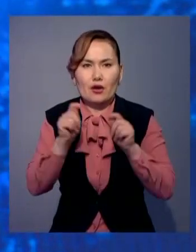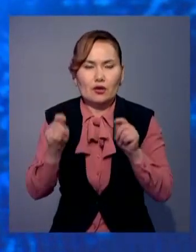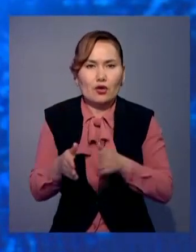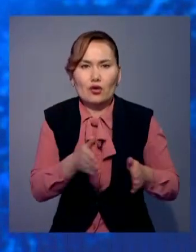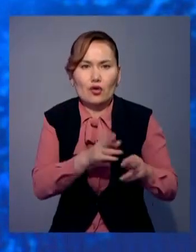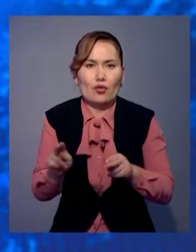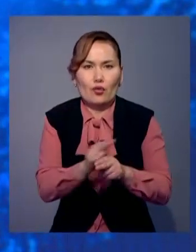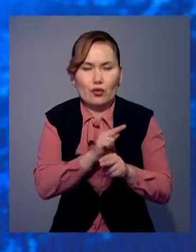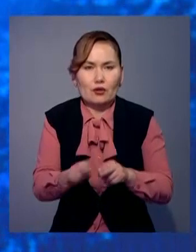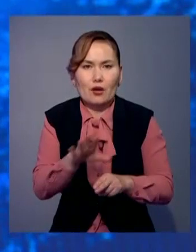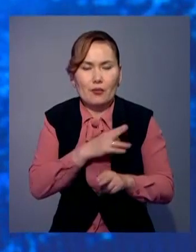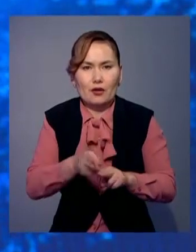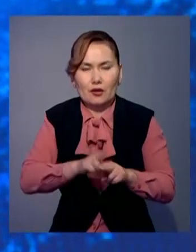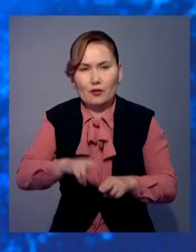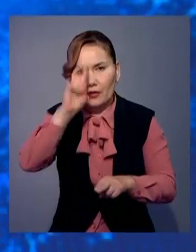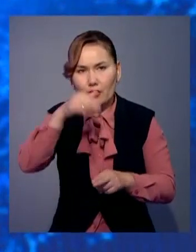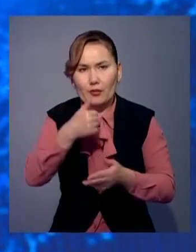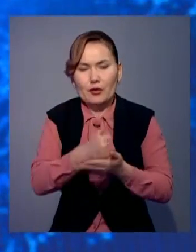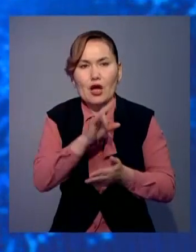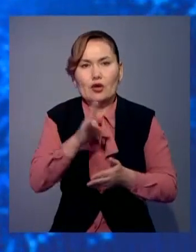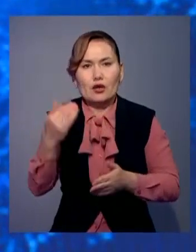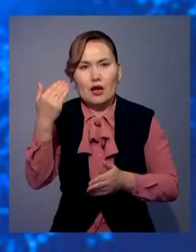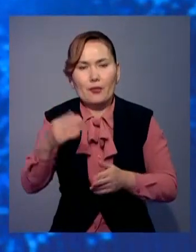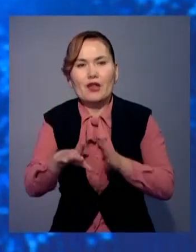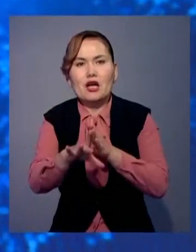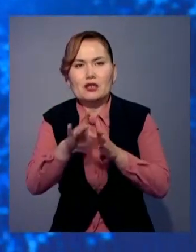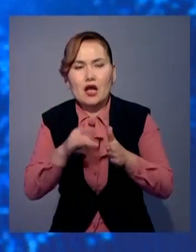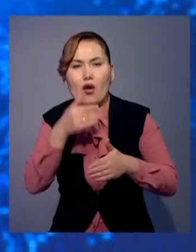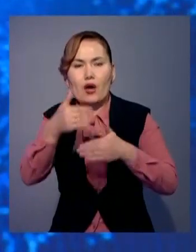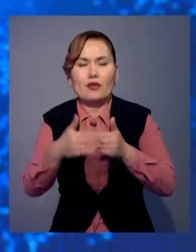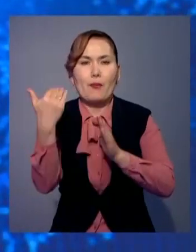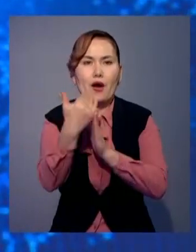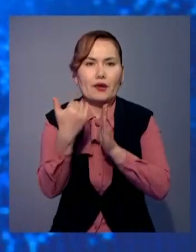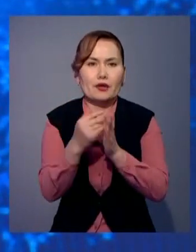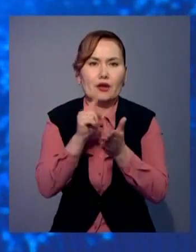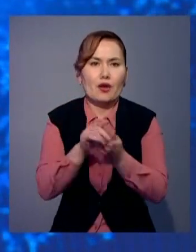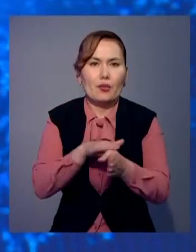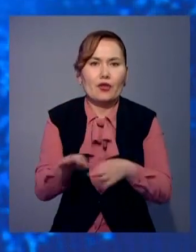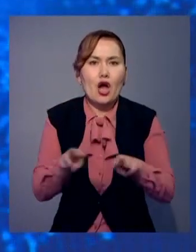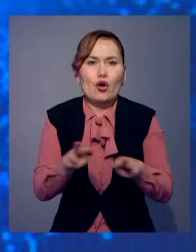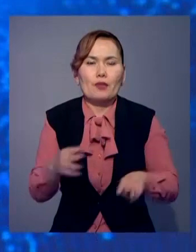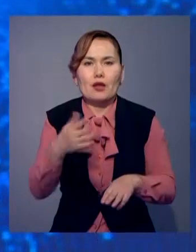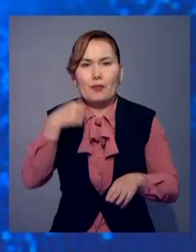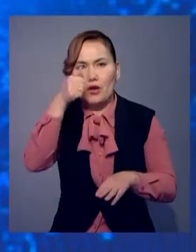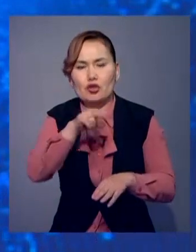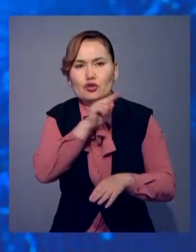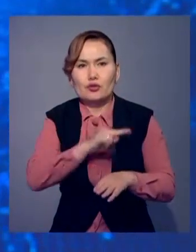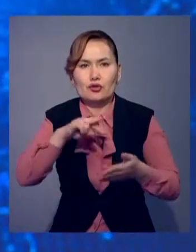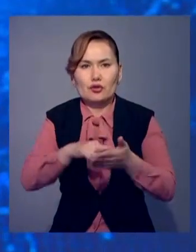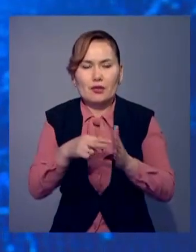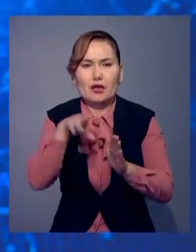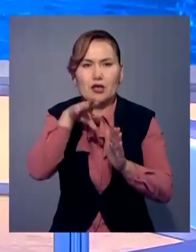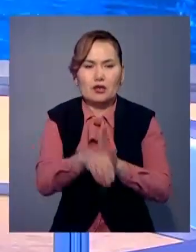салынған. Жиын соңында елбасы сайлау алды бағдарламада айтылған мақсат міндеттер үкіметтің 5 жылдық жұмыс жоспарына енгізілуі тиіс